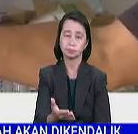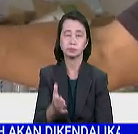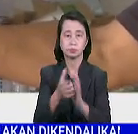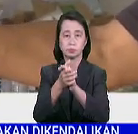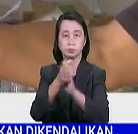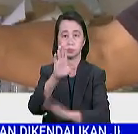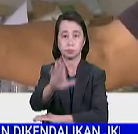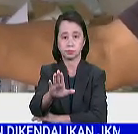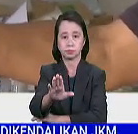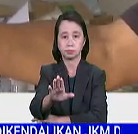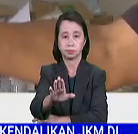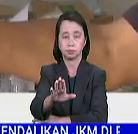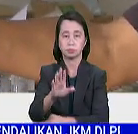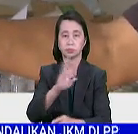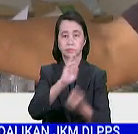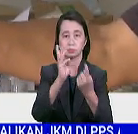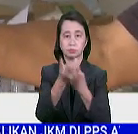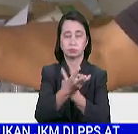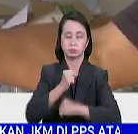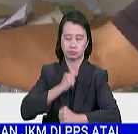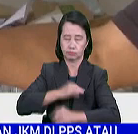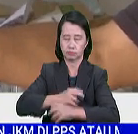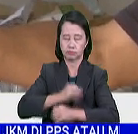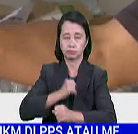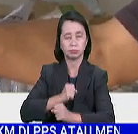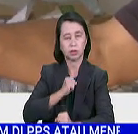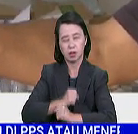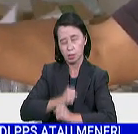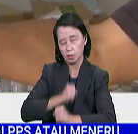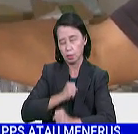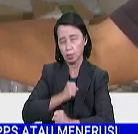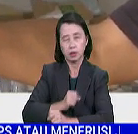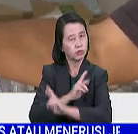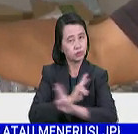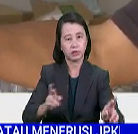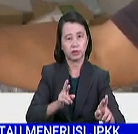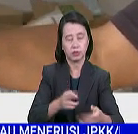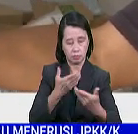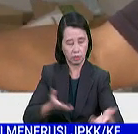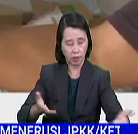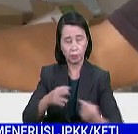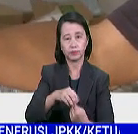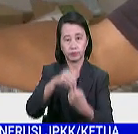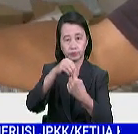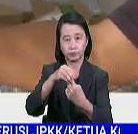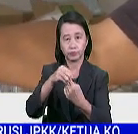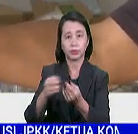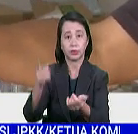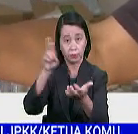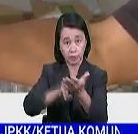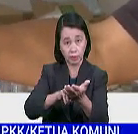sama petang kebajikan telah bertugas rumus untuk menyediakan Apa keperluan atau terutama yang pertama adalah